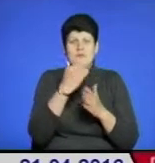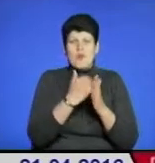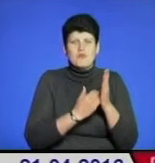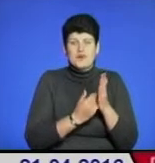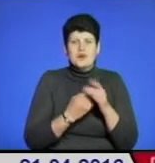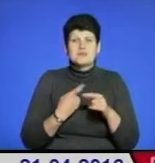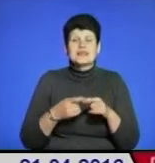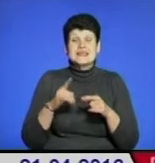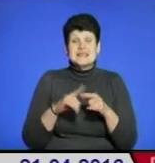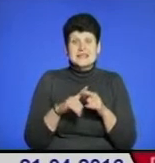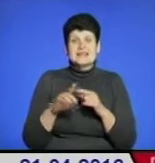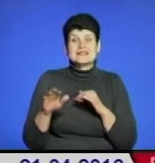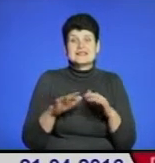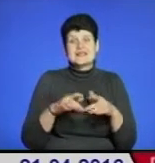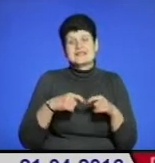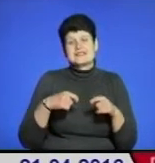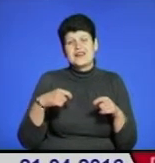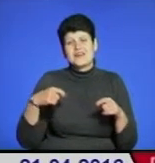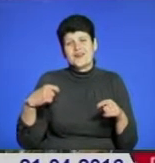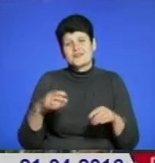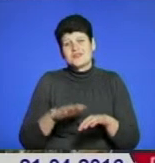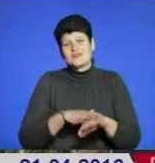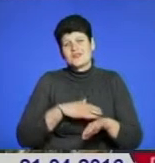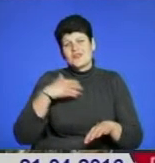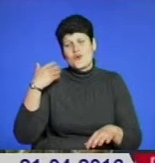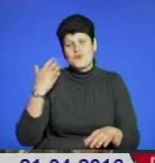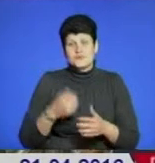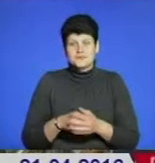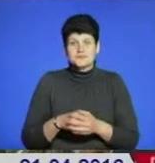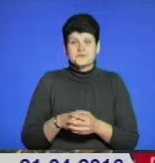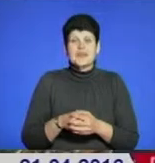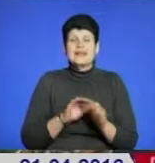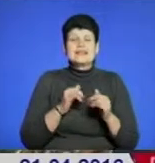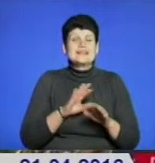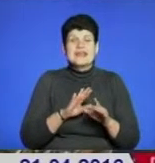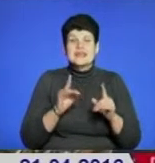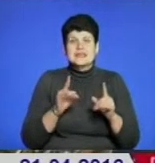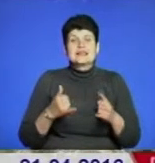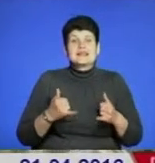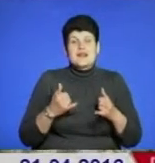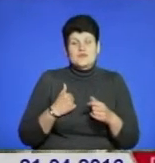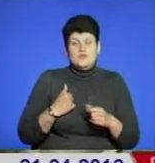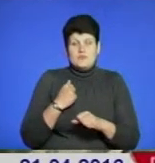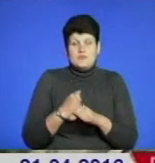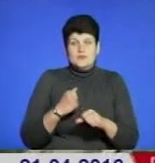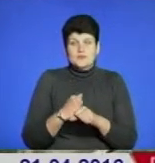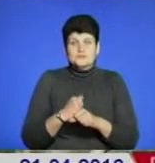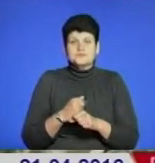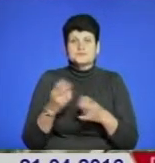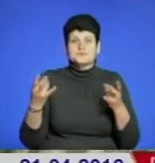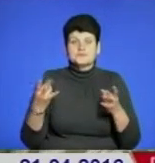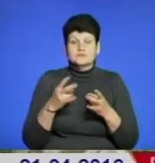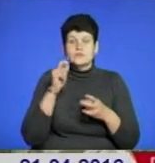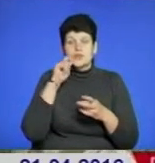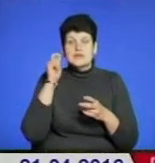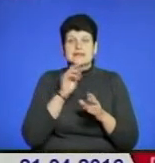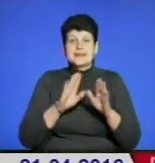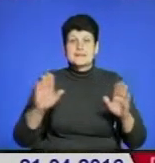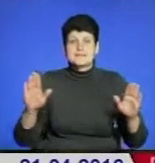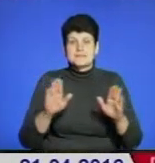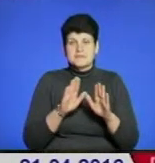цей захід тоді вже затягується надовго. Не лише для військових працюють учасники оркестру, потребують української пісні